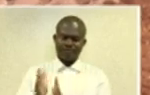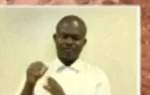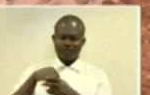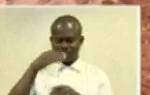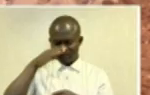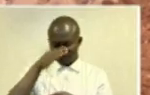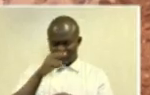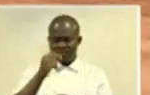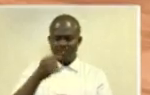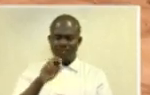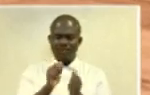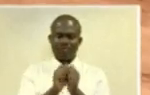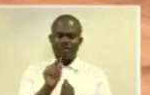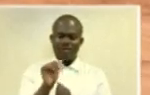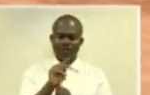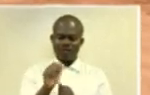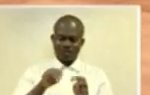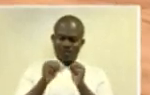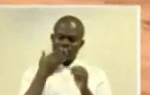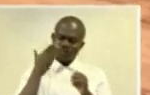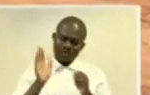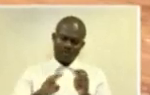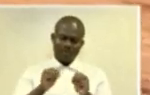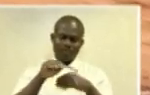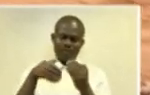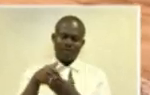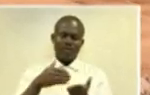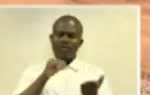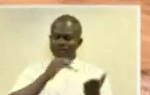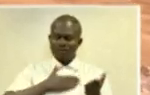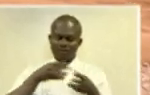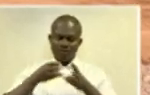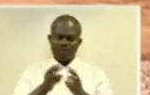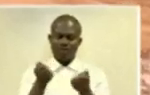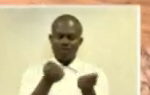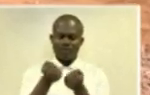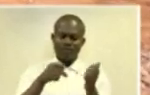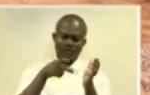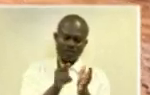Nyanza, Nyagatare na Kayonza ucunzwe nabi, abadepite banenze uburyo imodoka zaguzwe muri uwo mushinga.